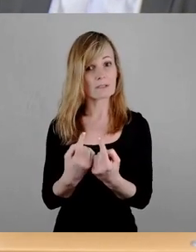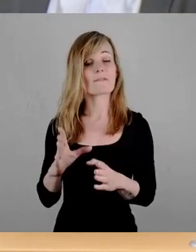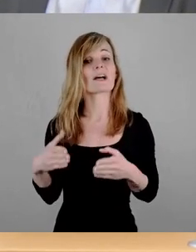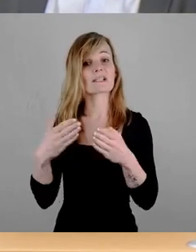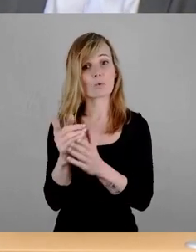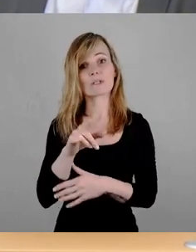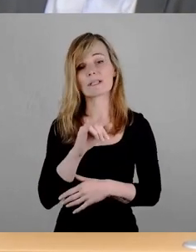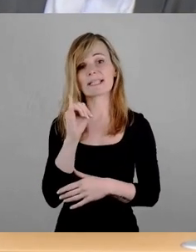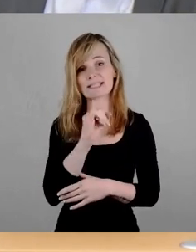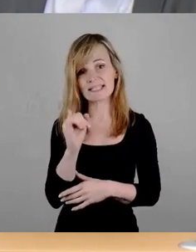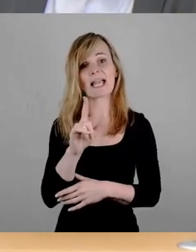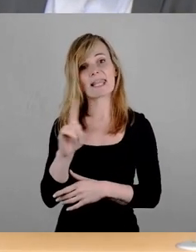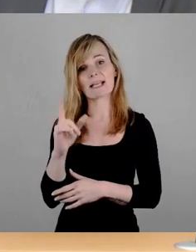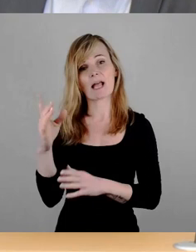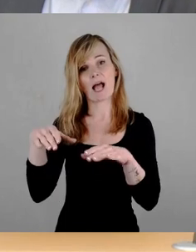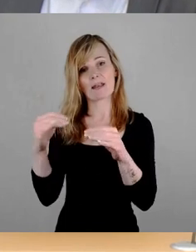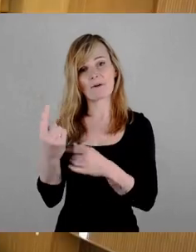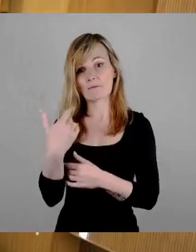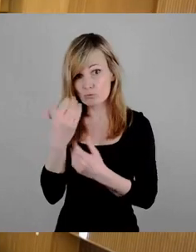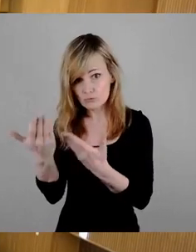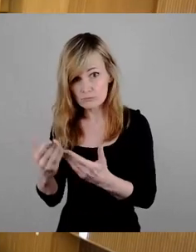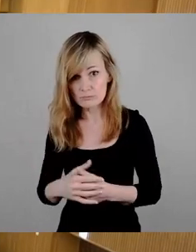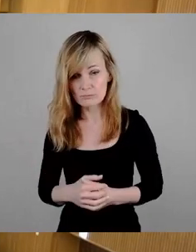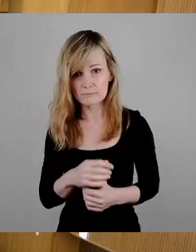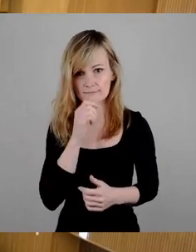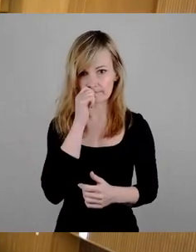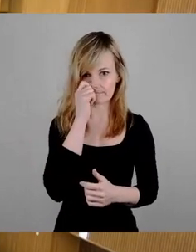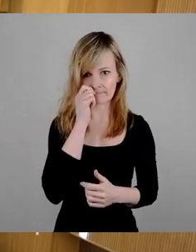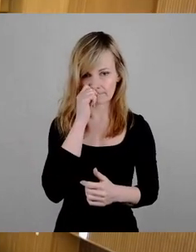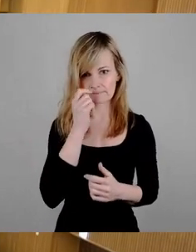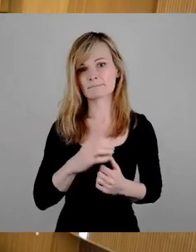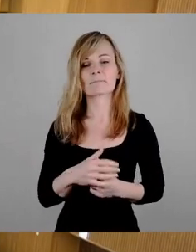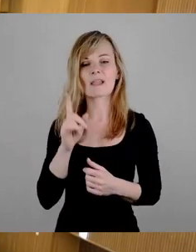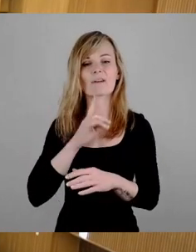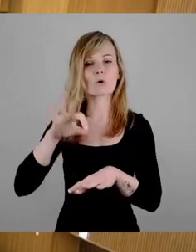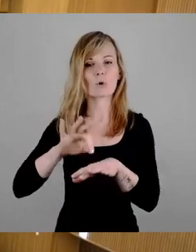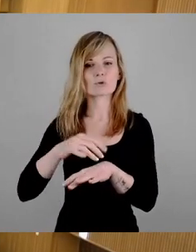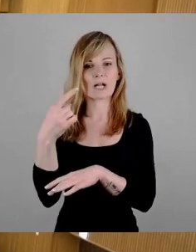beginnen, falls das Wort gewünscht. Frau Dr. Geitsch, bitte.